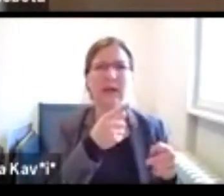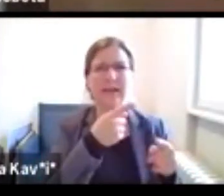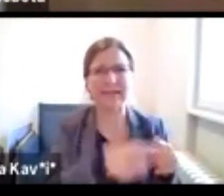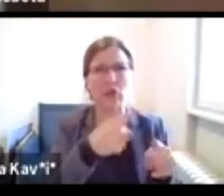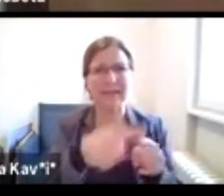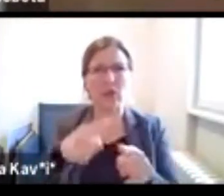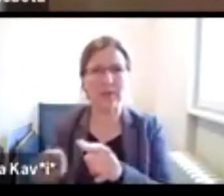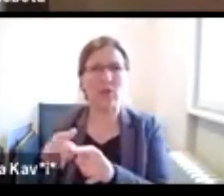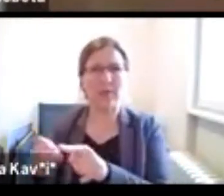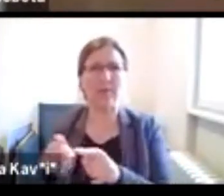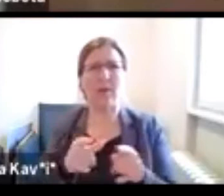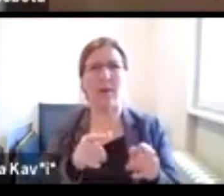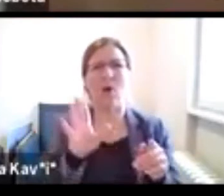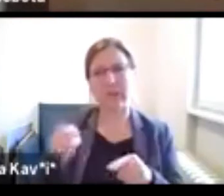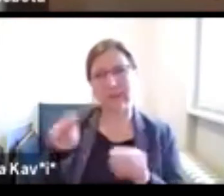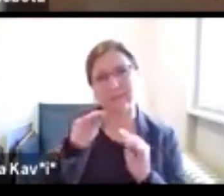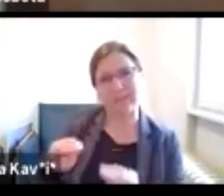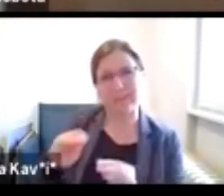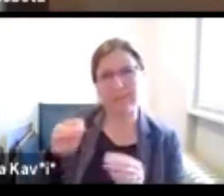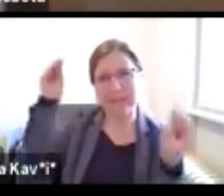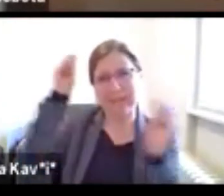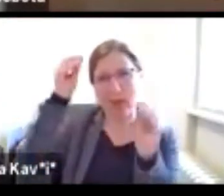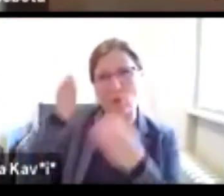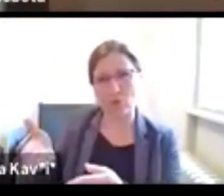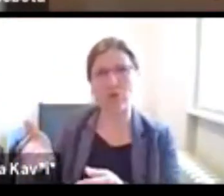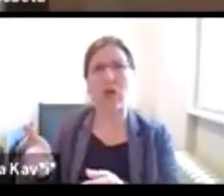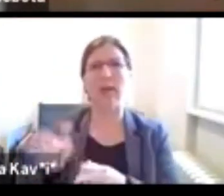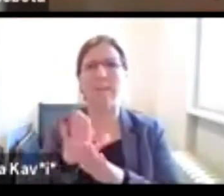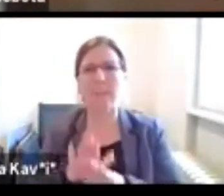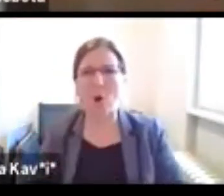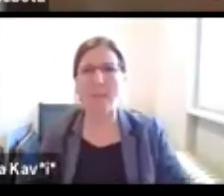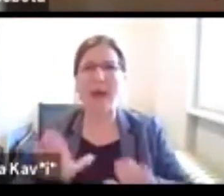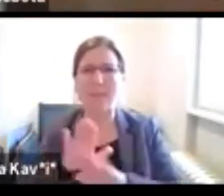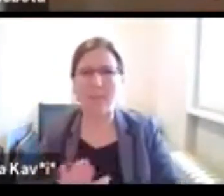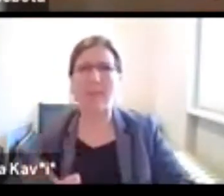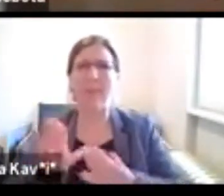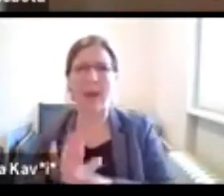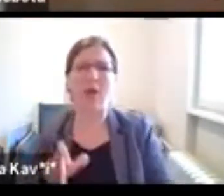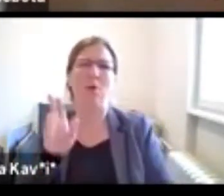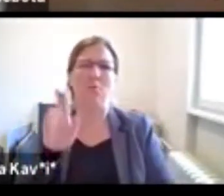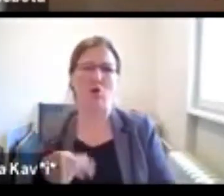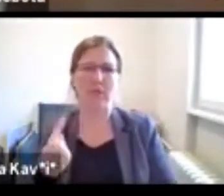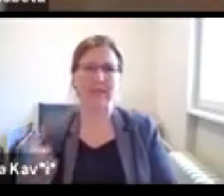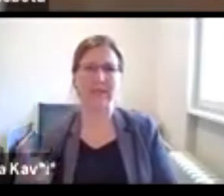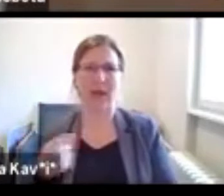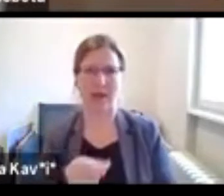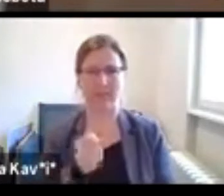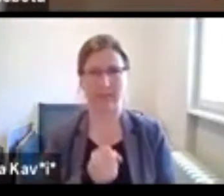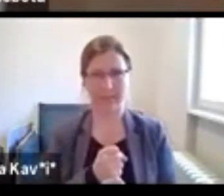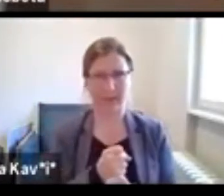osoba ne postane u potpunosti samostalna ili barem djelomično samostalna u tome. Kao što